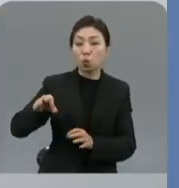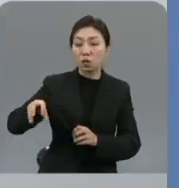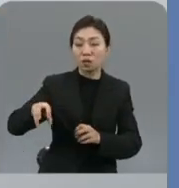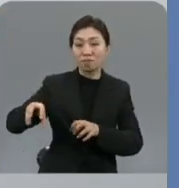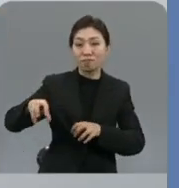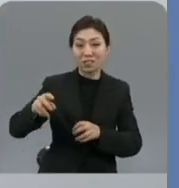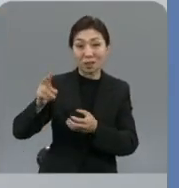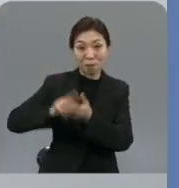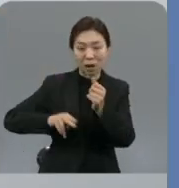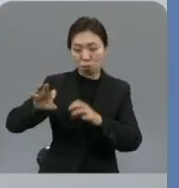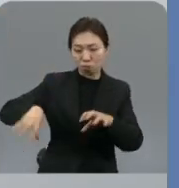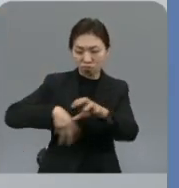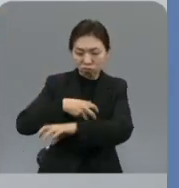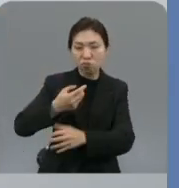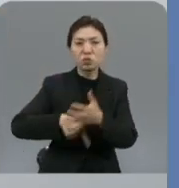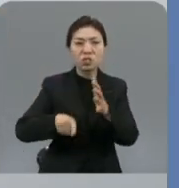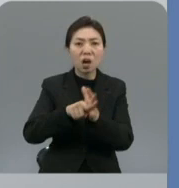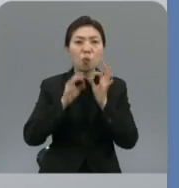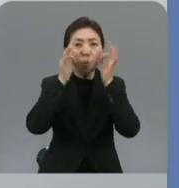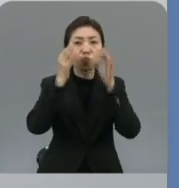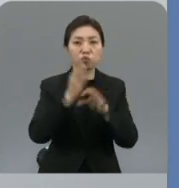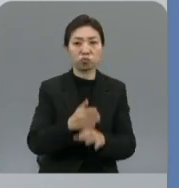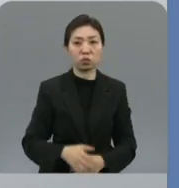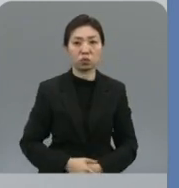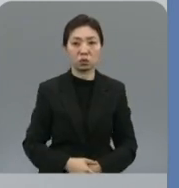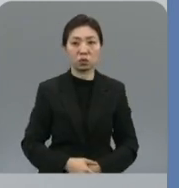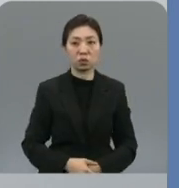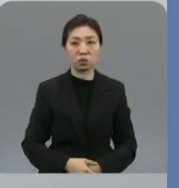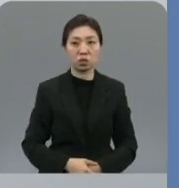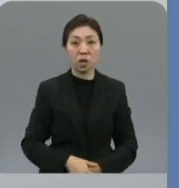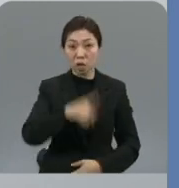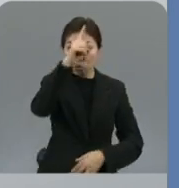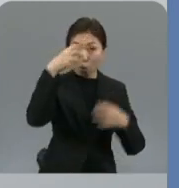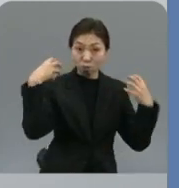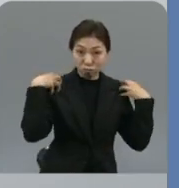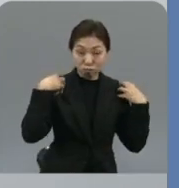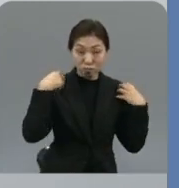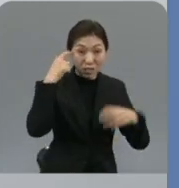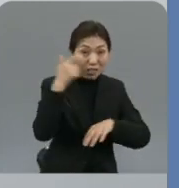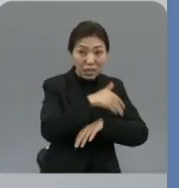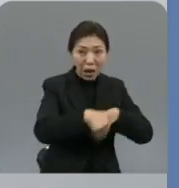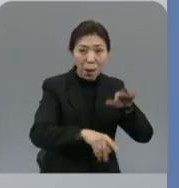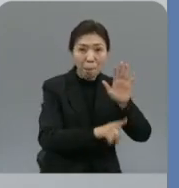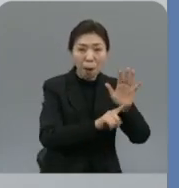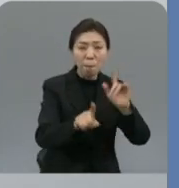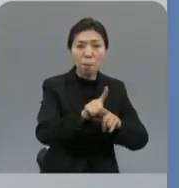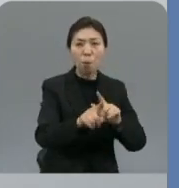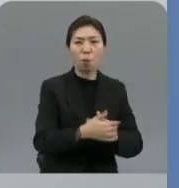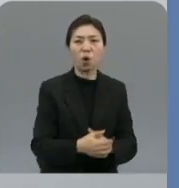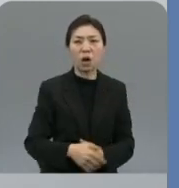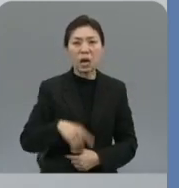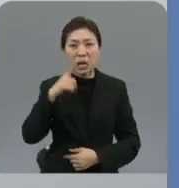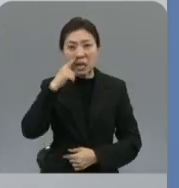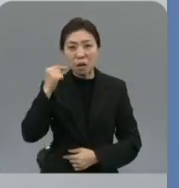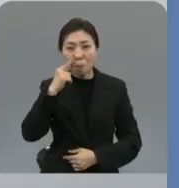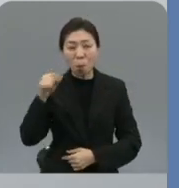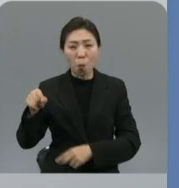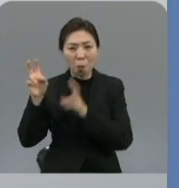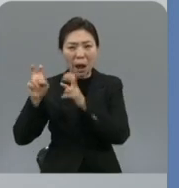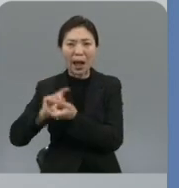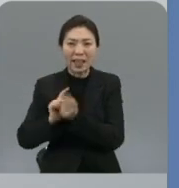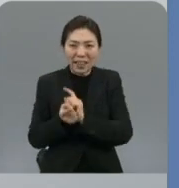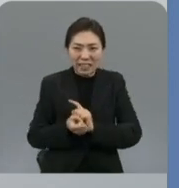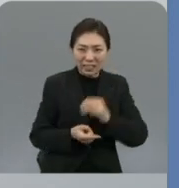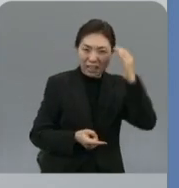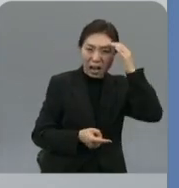procédure nécessaire pour leur nouvelle bataille judiciaire en perspective selon un responsable du ONG au sud-coréenne et qui les défend leur